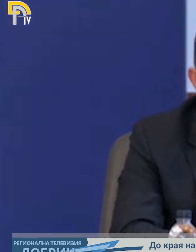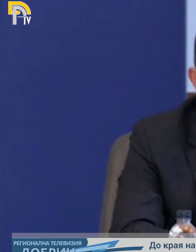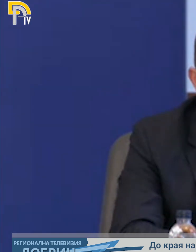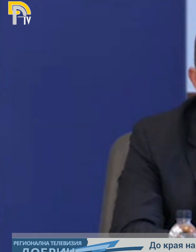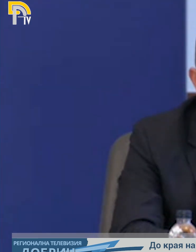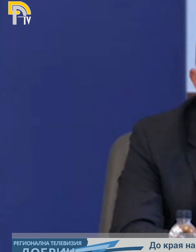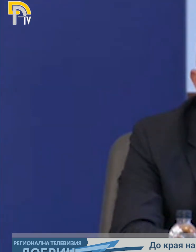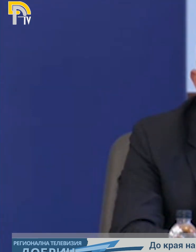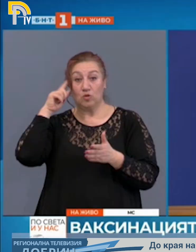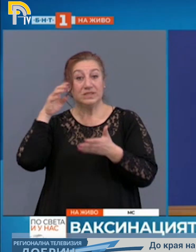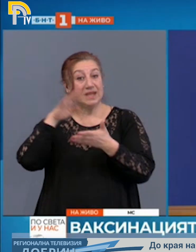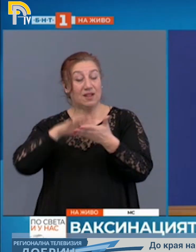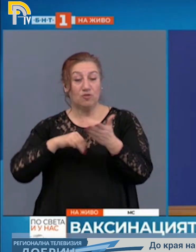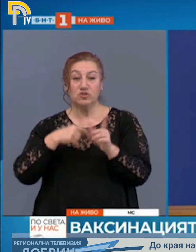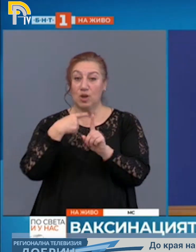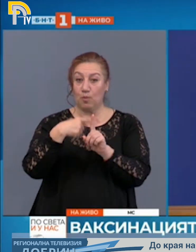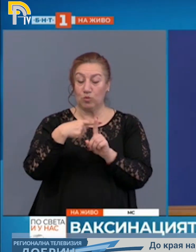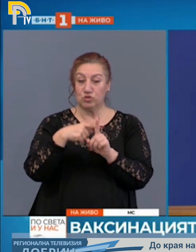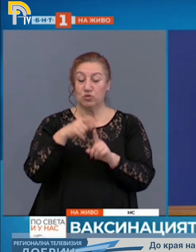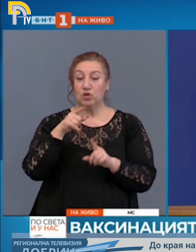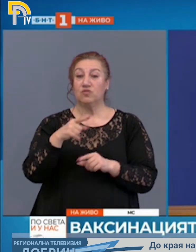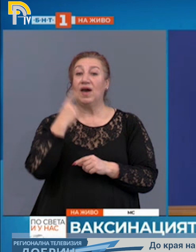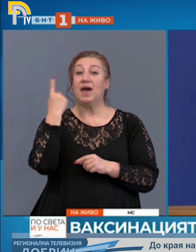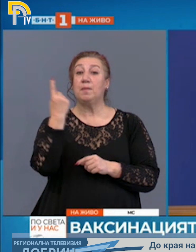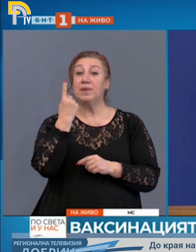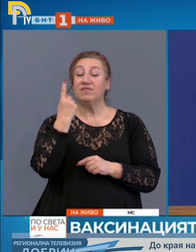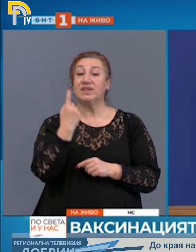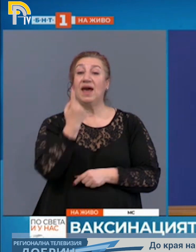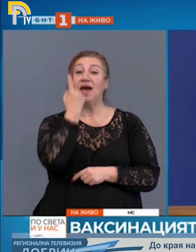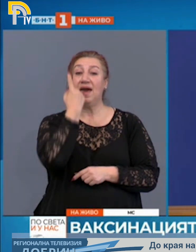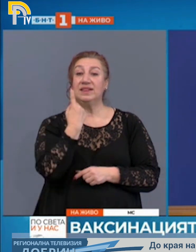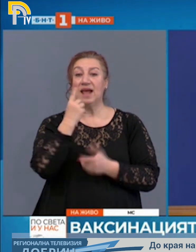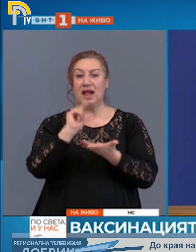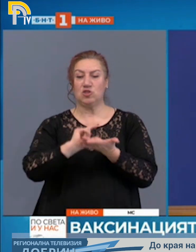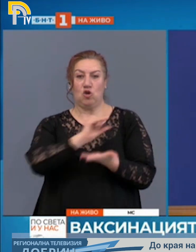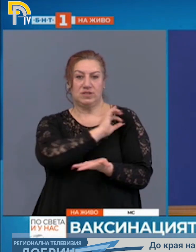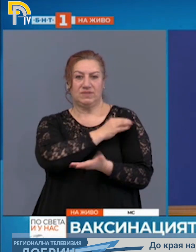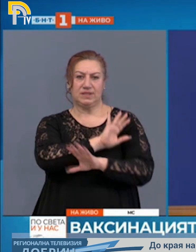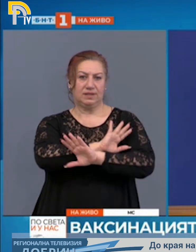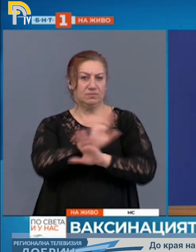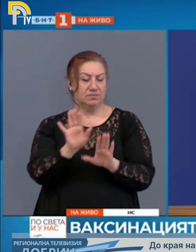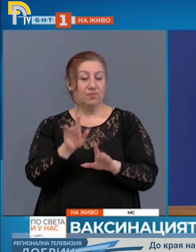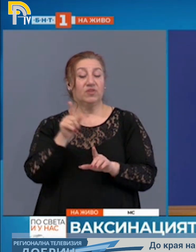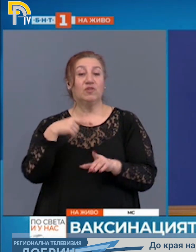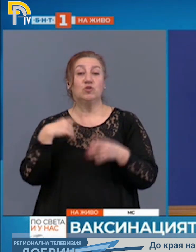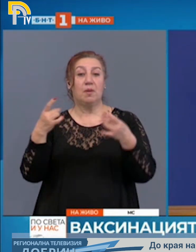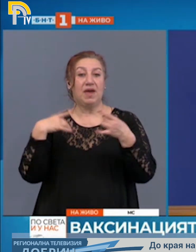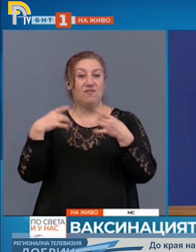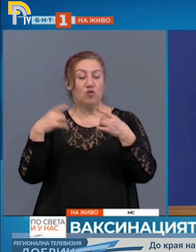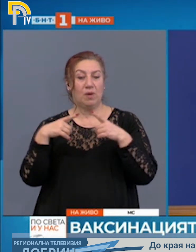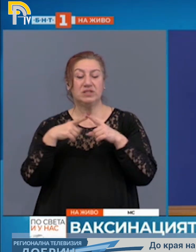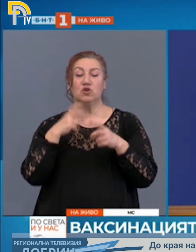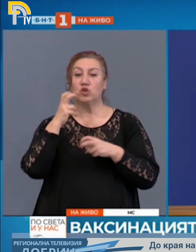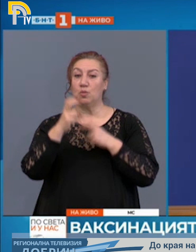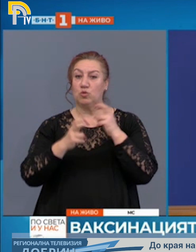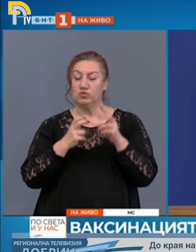на производителя Janssen. Това ще бъде първата еднодозова ваксина. Това, което имаме като информация от производителя и от